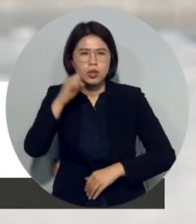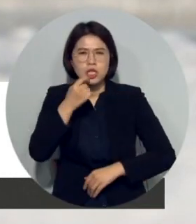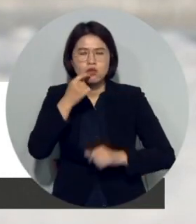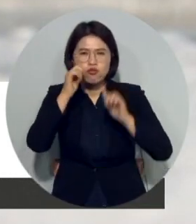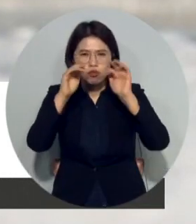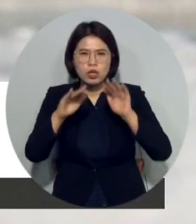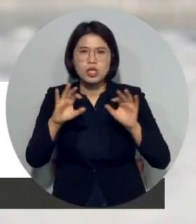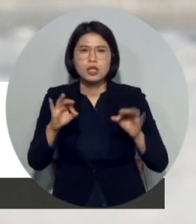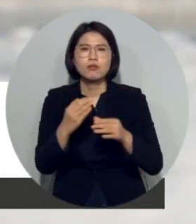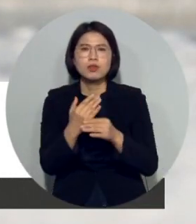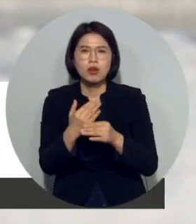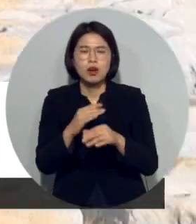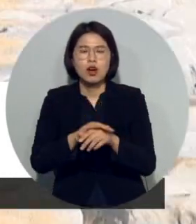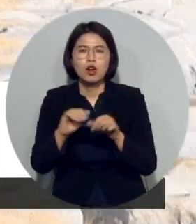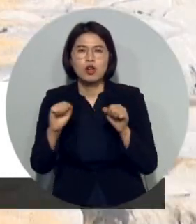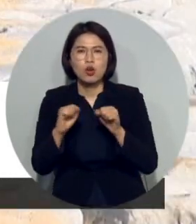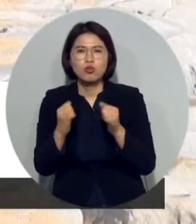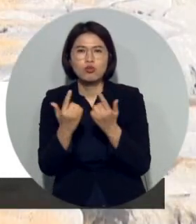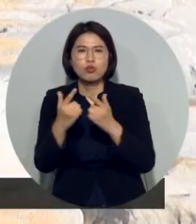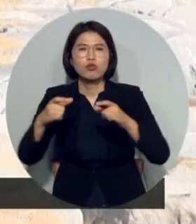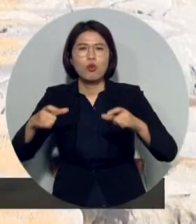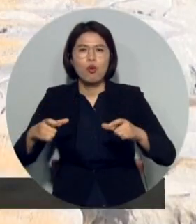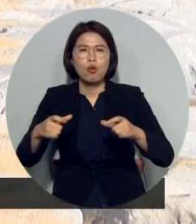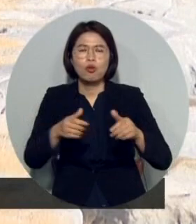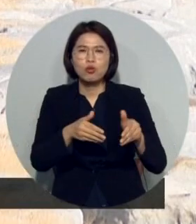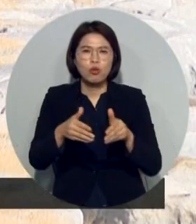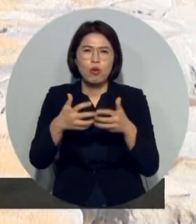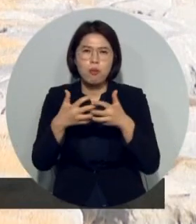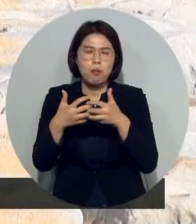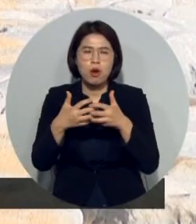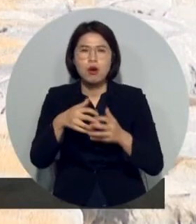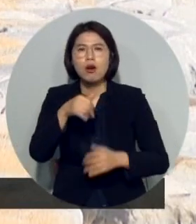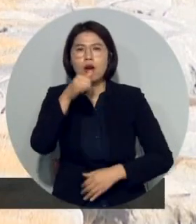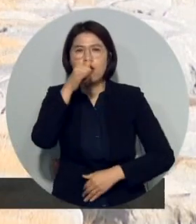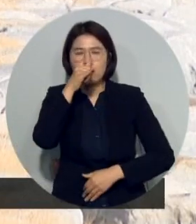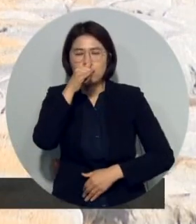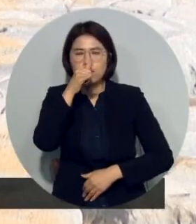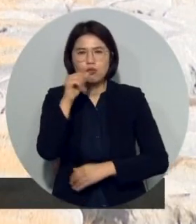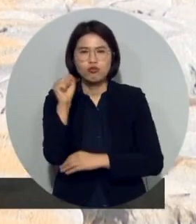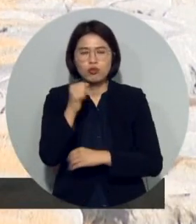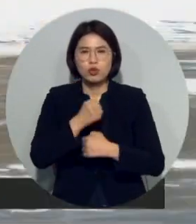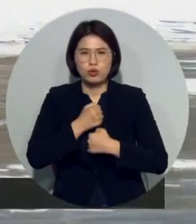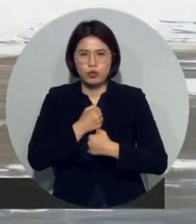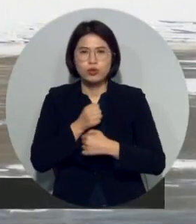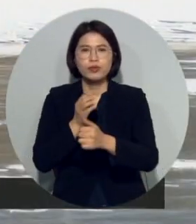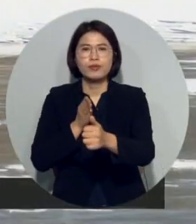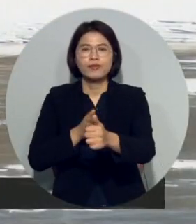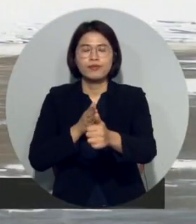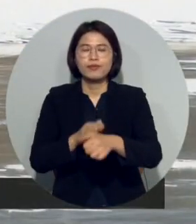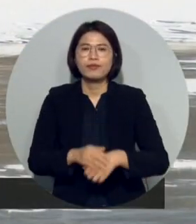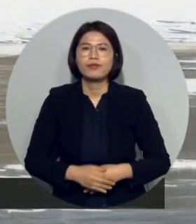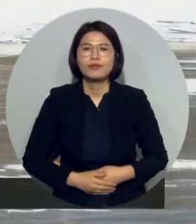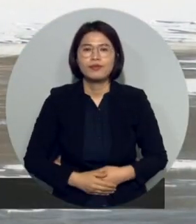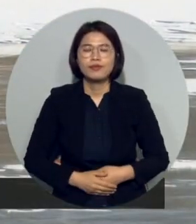내린 김천과 경북 북부에는 도로에 얼음이 얼 수 있다며 교통안전에 유의해달라고 부탁했습니다.